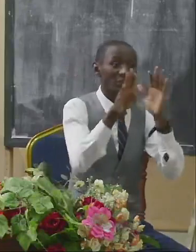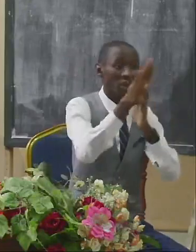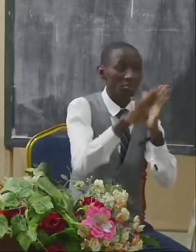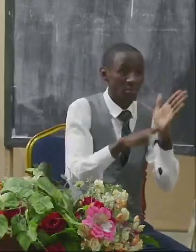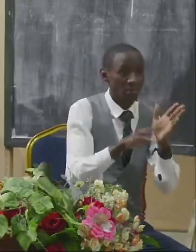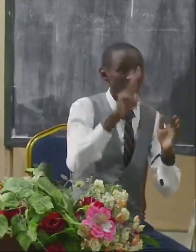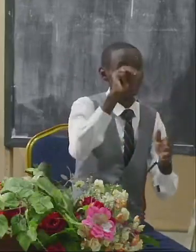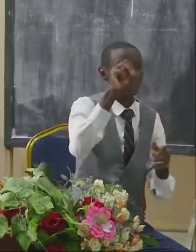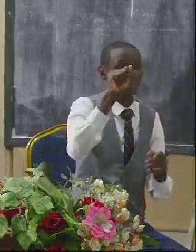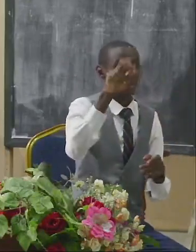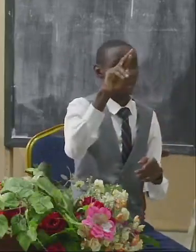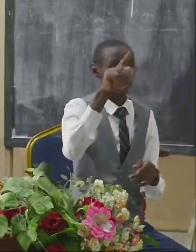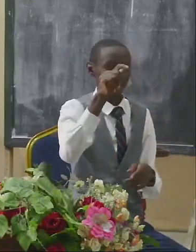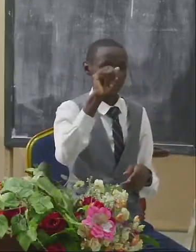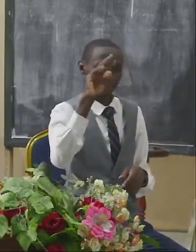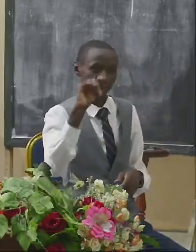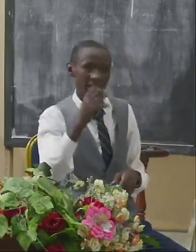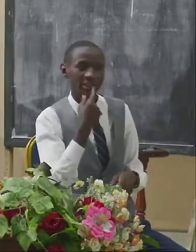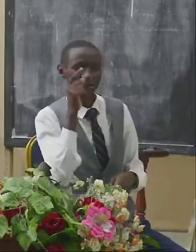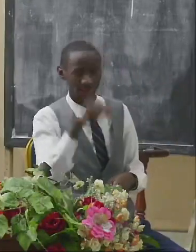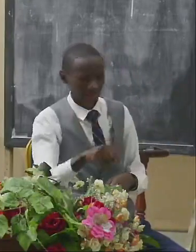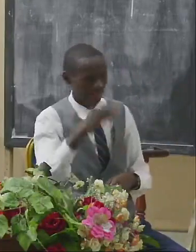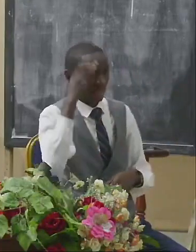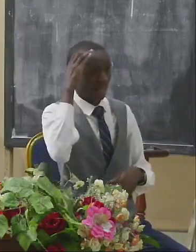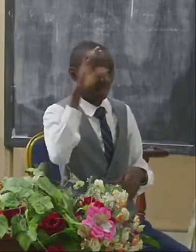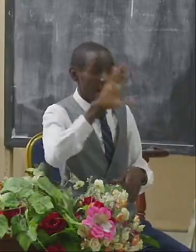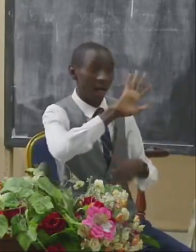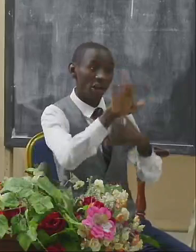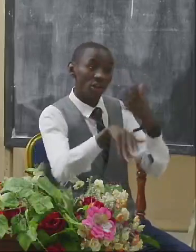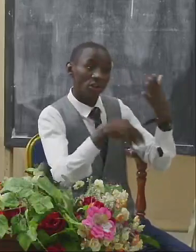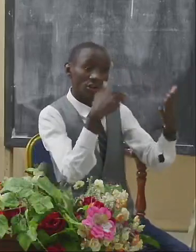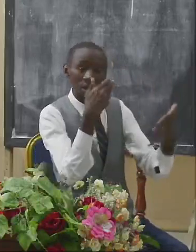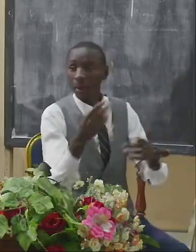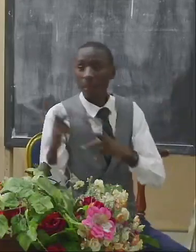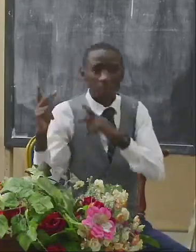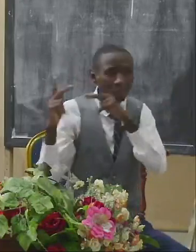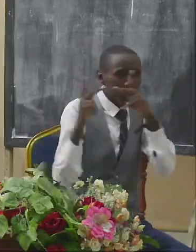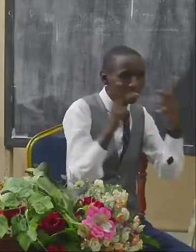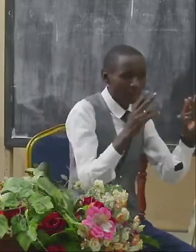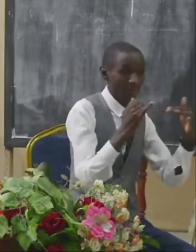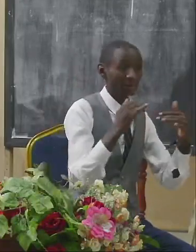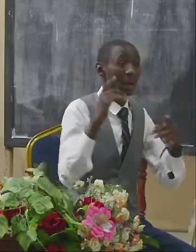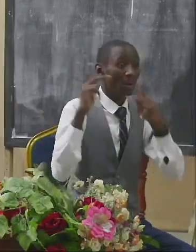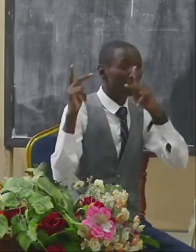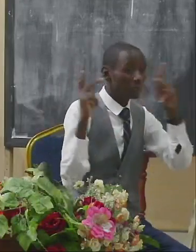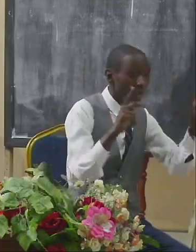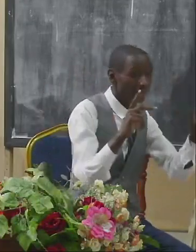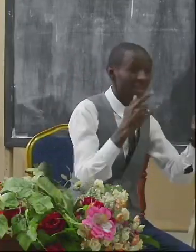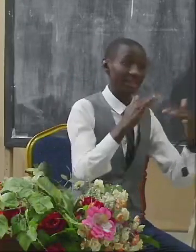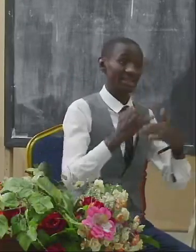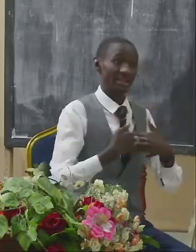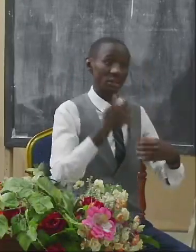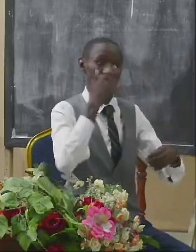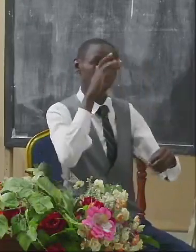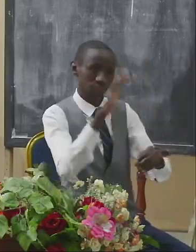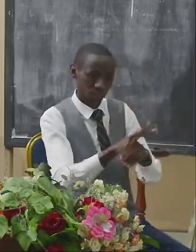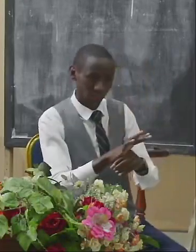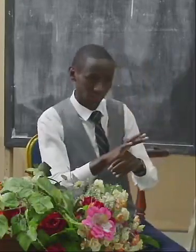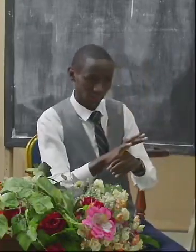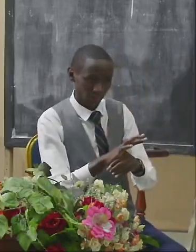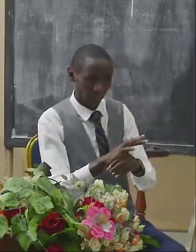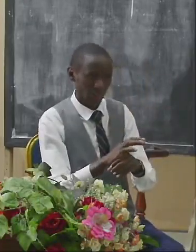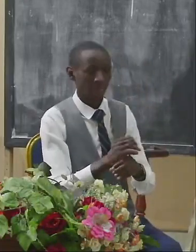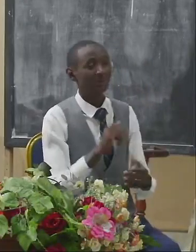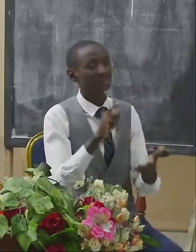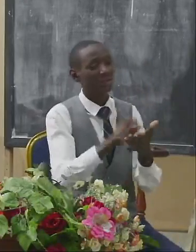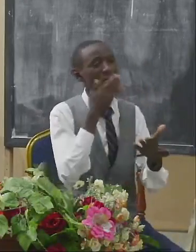Martin inasema hivi. Car, kwa sababu, tout autant qu'il y a des promesses, gisi kuko maahadi. Ça c'est une